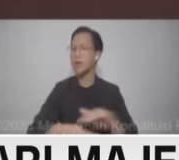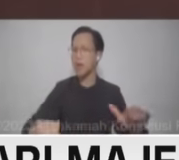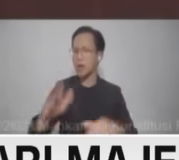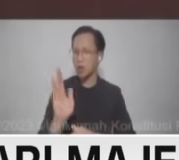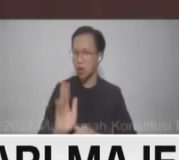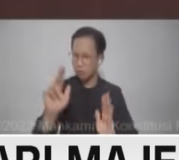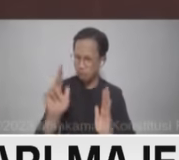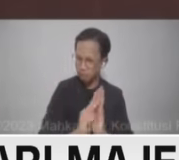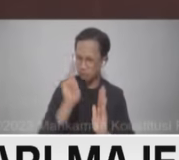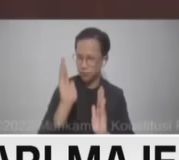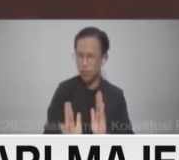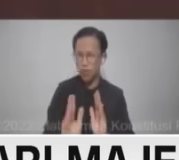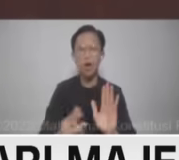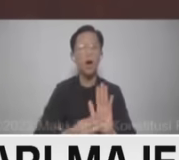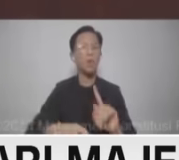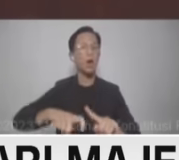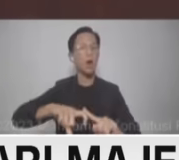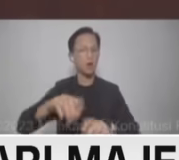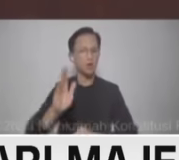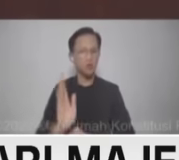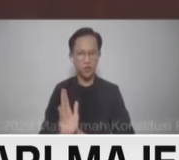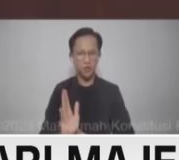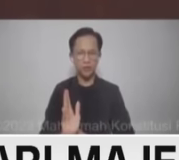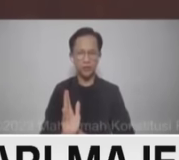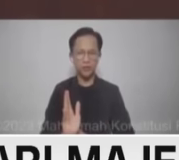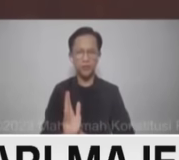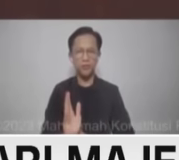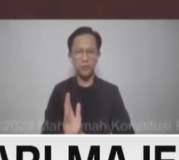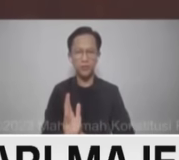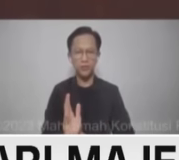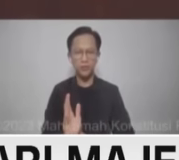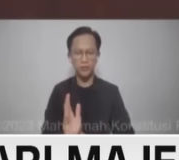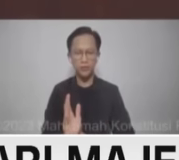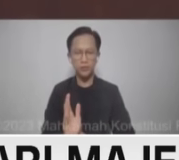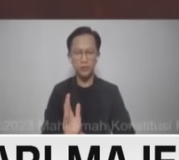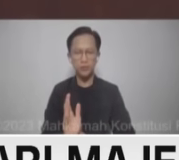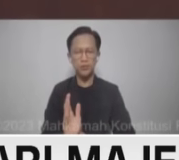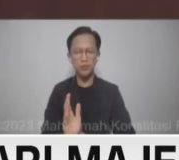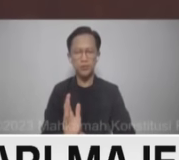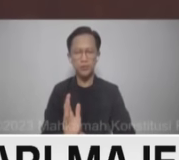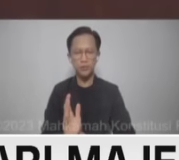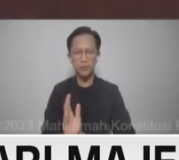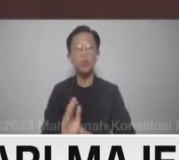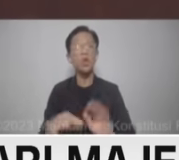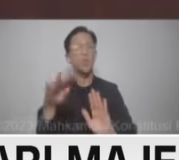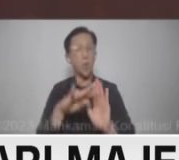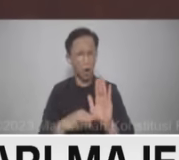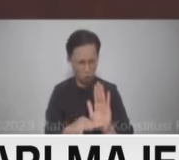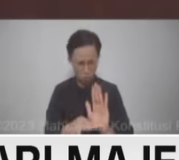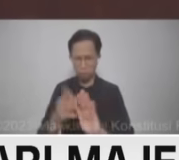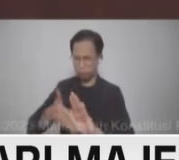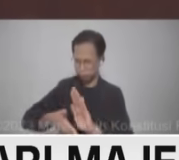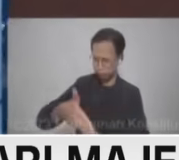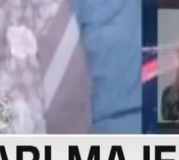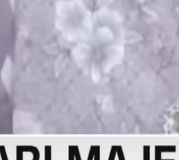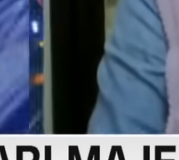jadi ketua begitu ya atau ya bisa jadi Prof saldi misalnya ya ini yang kita tunggu dalam 2 hari ke depan ee